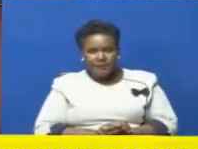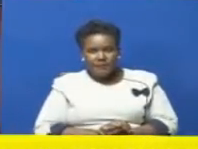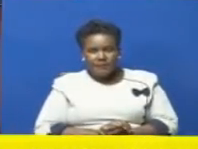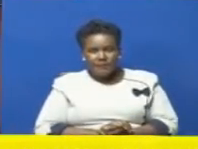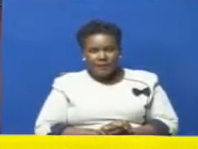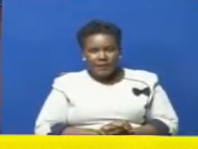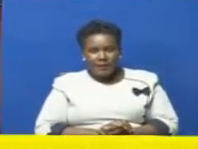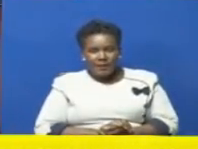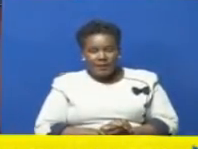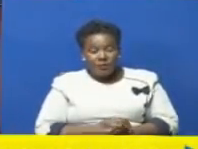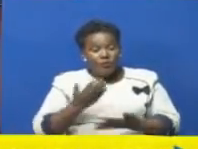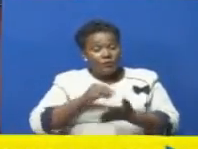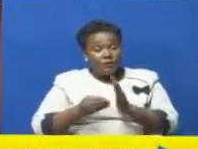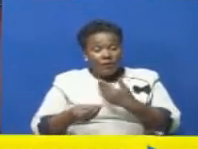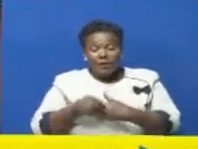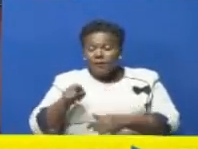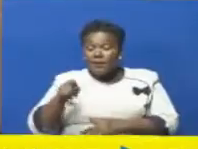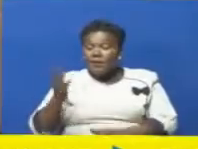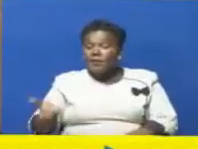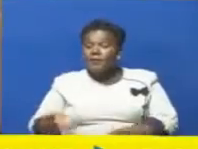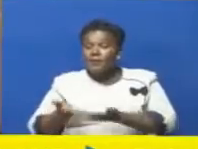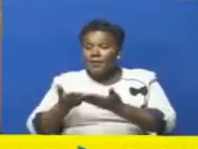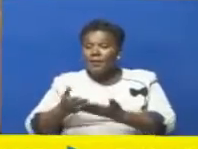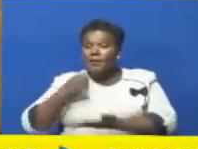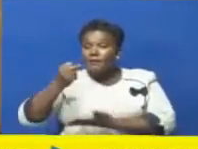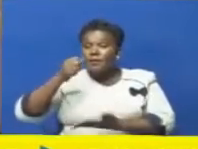na kukuza mitaji.